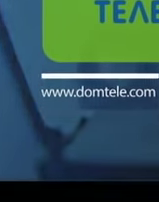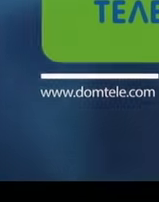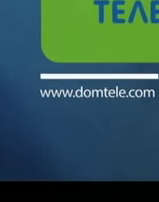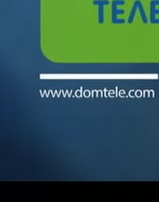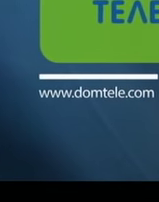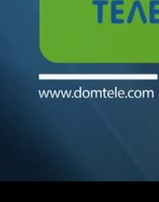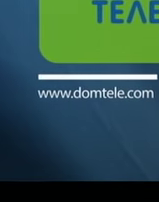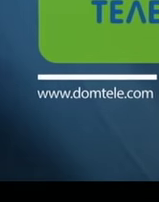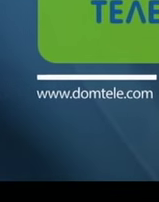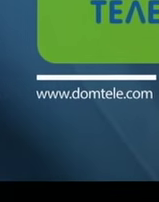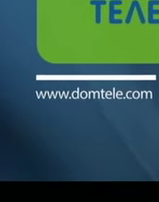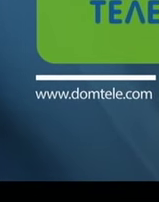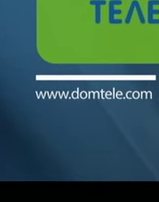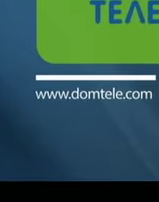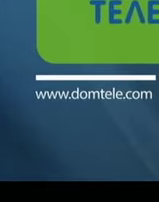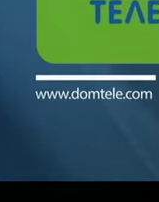Музика